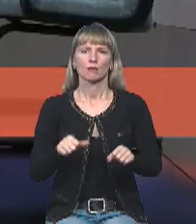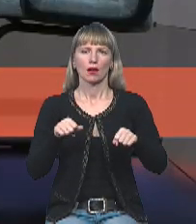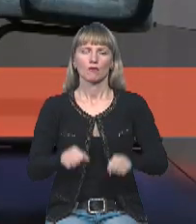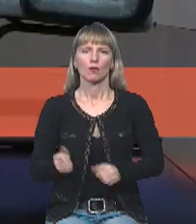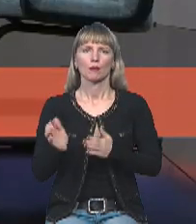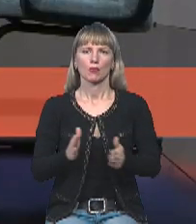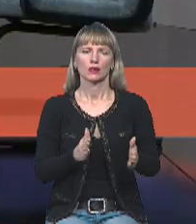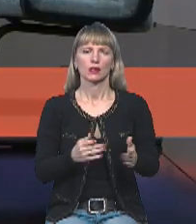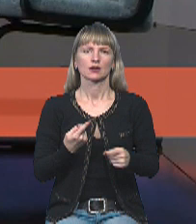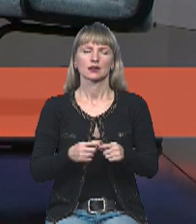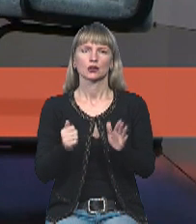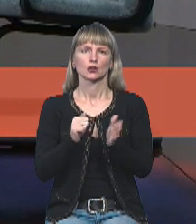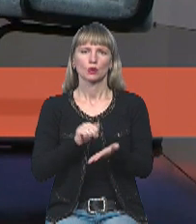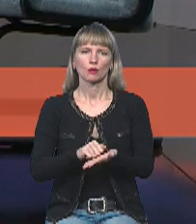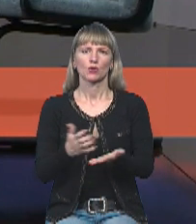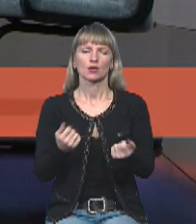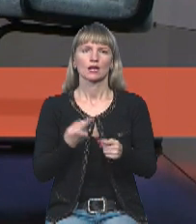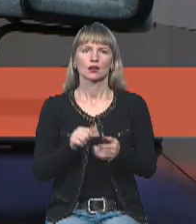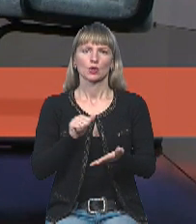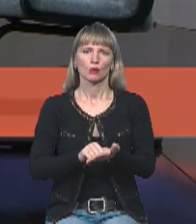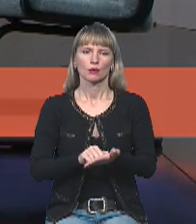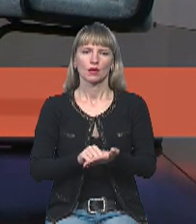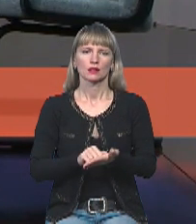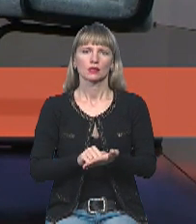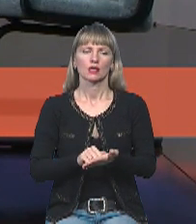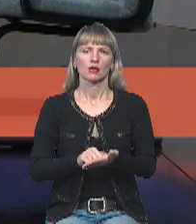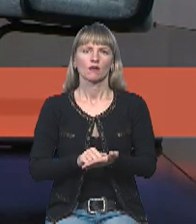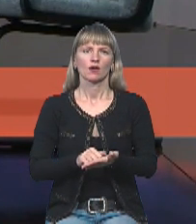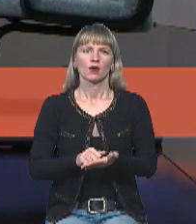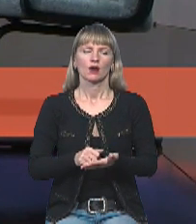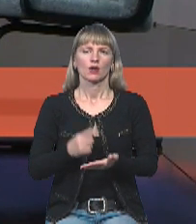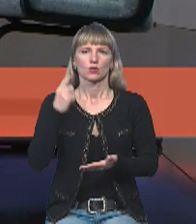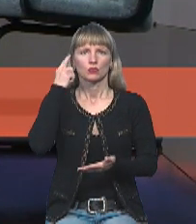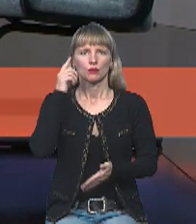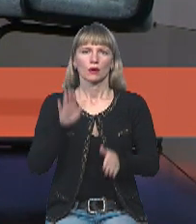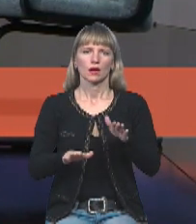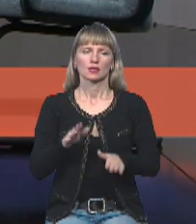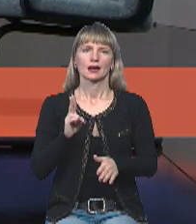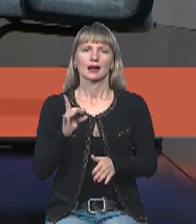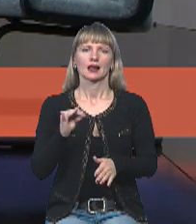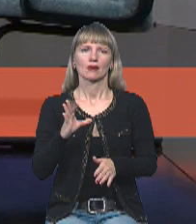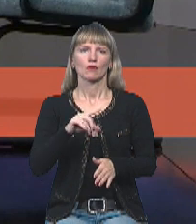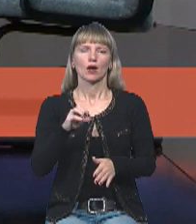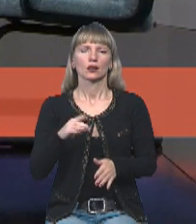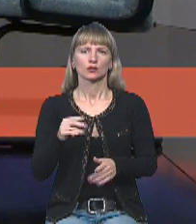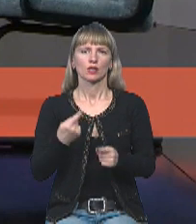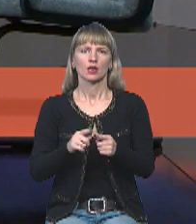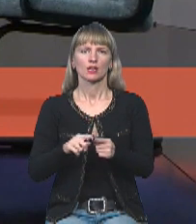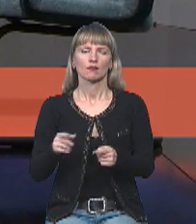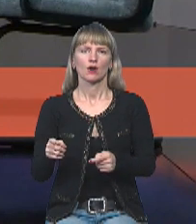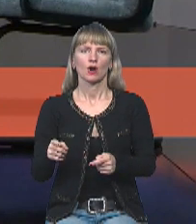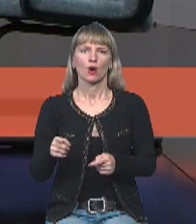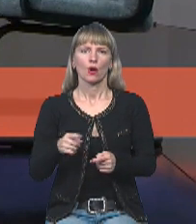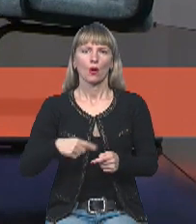в законності самих документів і отримання цих документів сумнівається і Вадим Кривохатько, народний депутат 8-го скликання від цього округу.